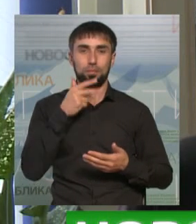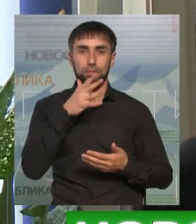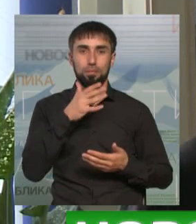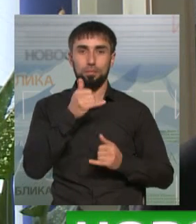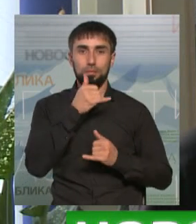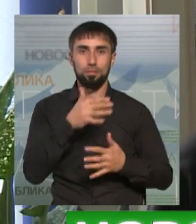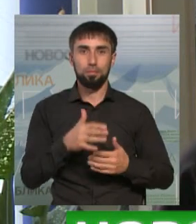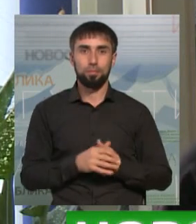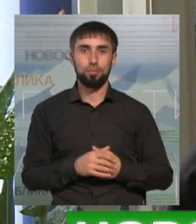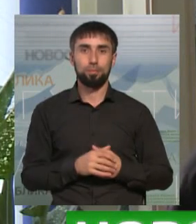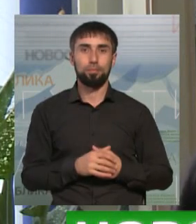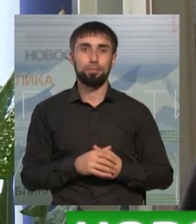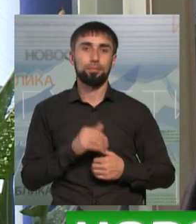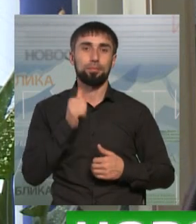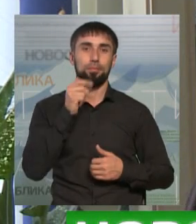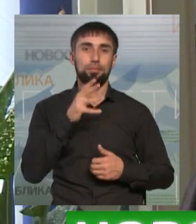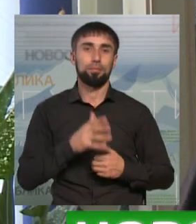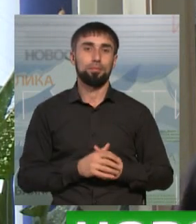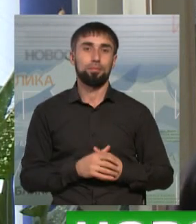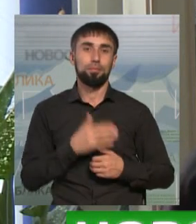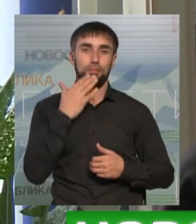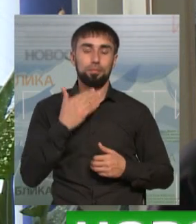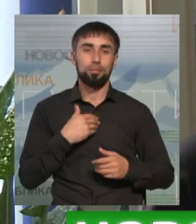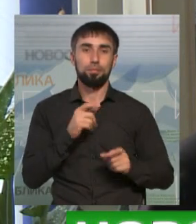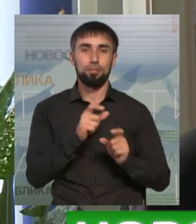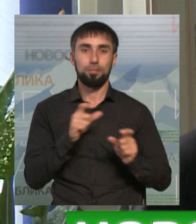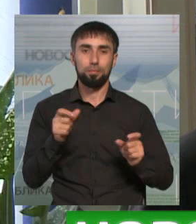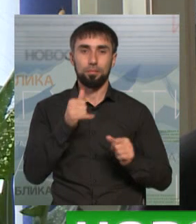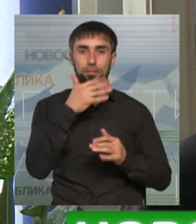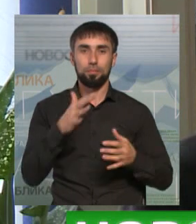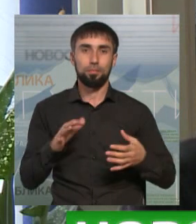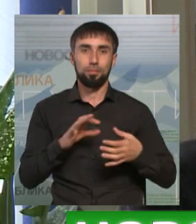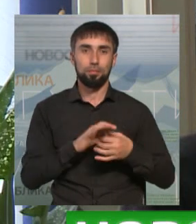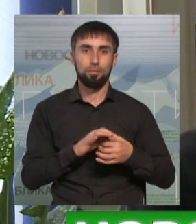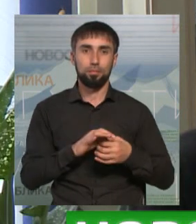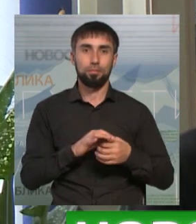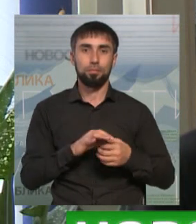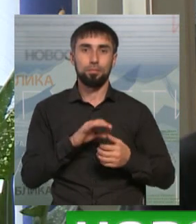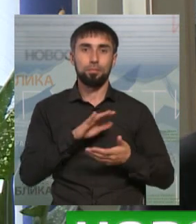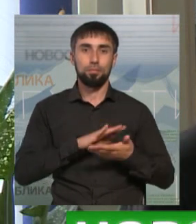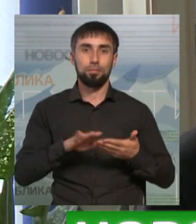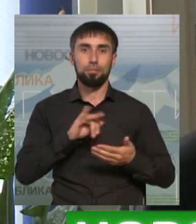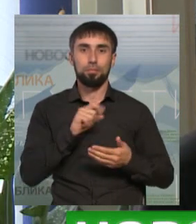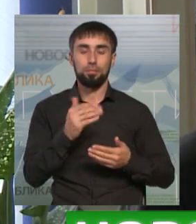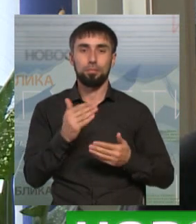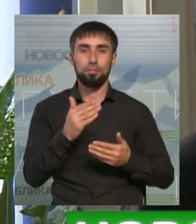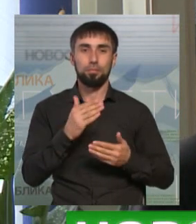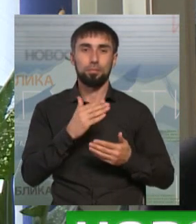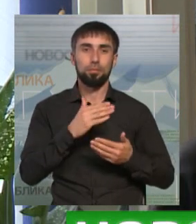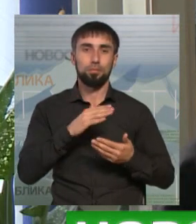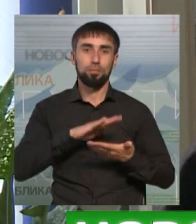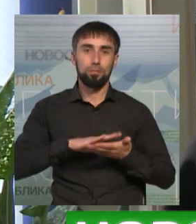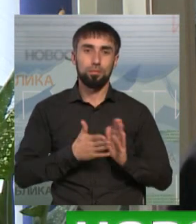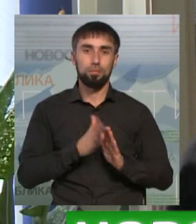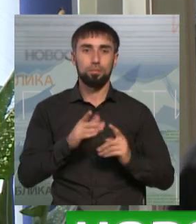не может, когда любящие люди... Они могут соединиться чисто из-за статуса, из-за положения в обществе.